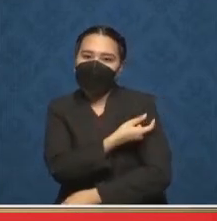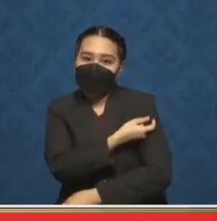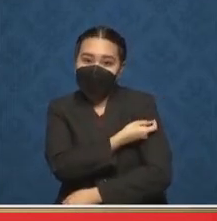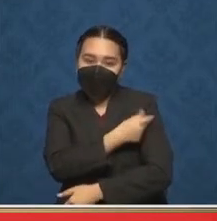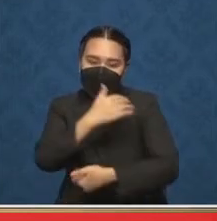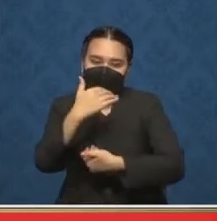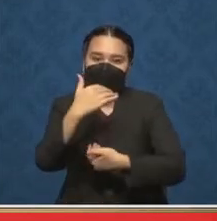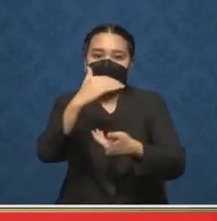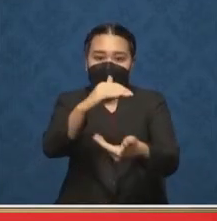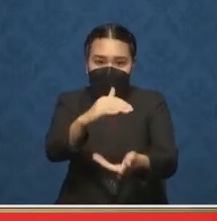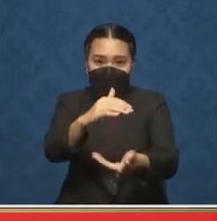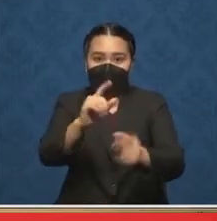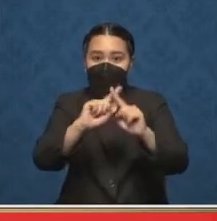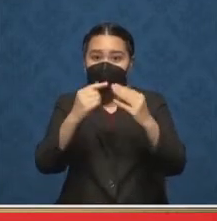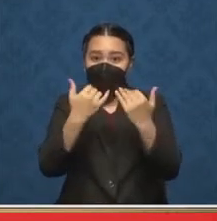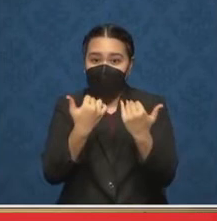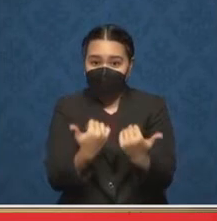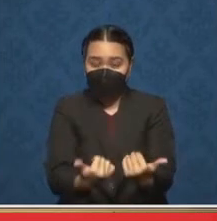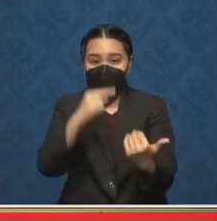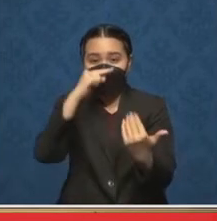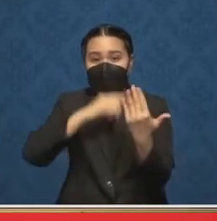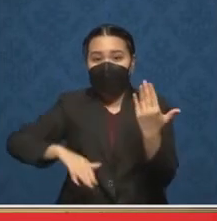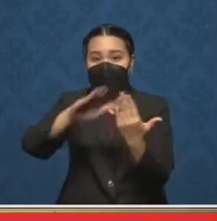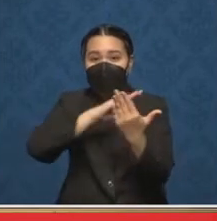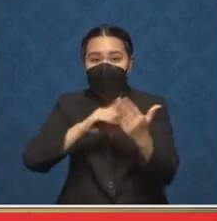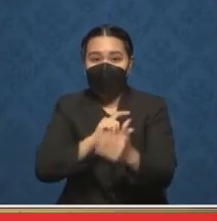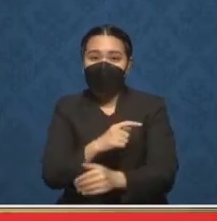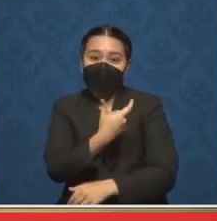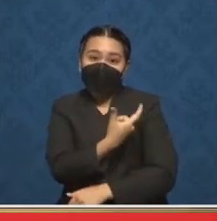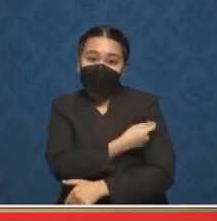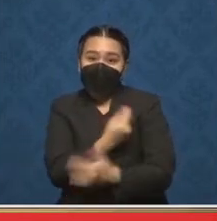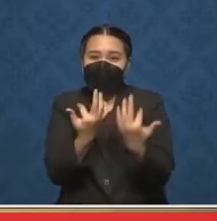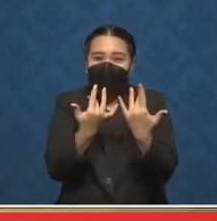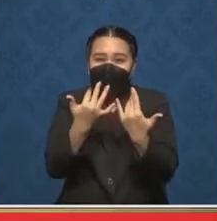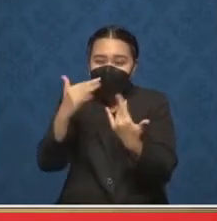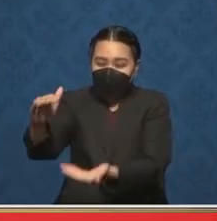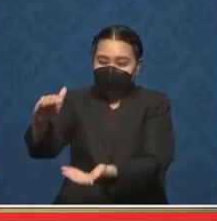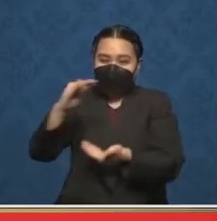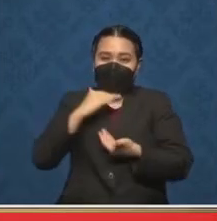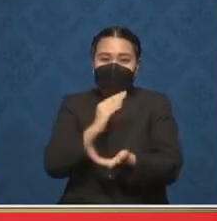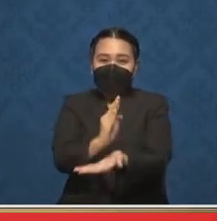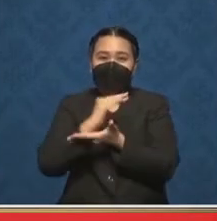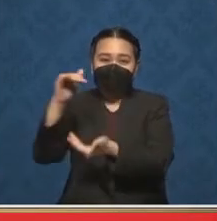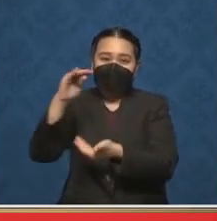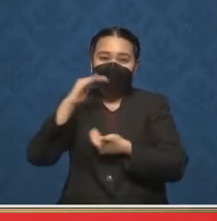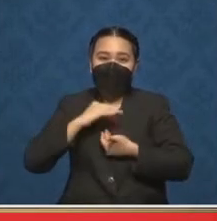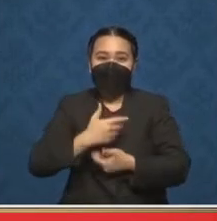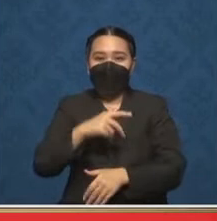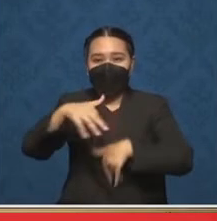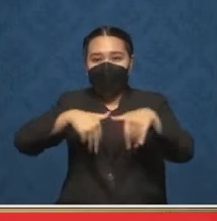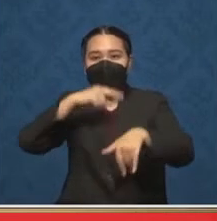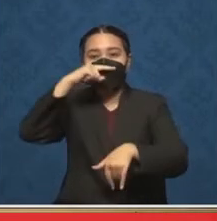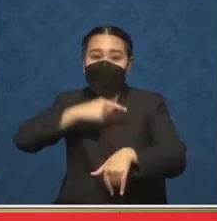ในการอจทประเทศไยากำลงเปประเทศรอรัการมาระเทศเพา ประชาชนทไทยกยไมพอ สำหรปเทศ